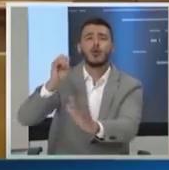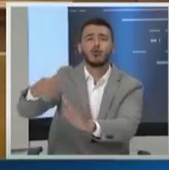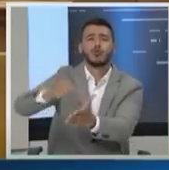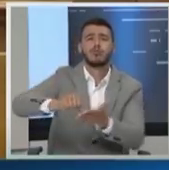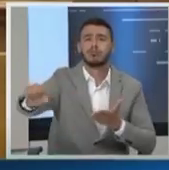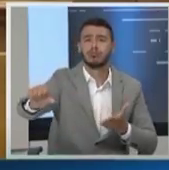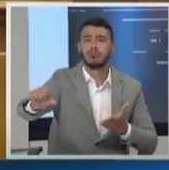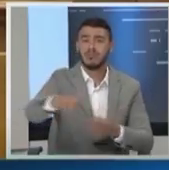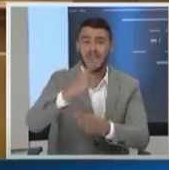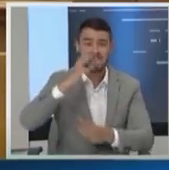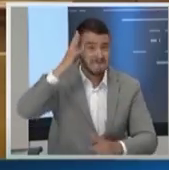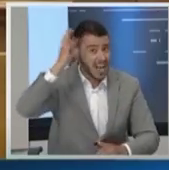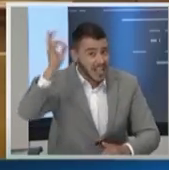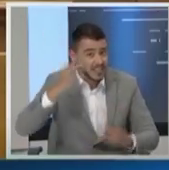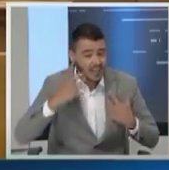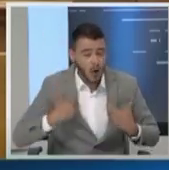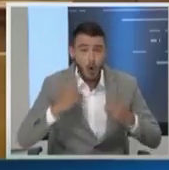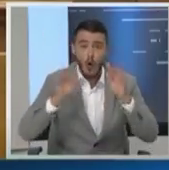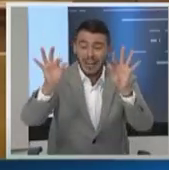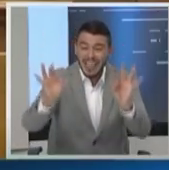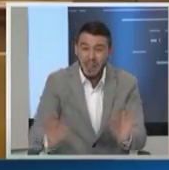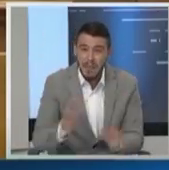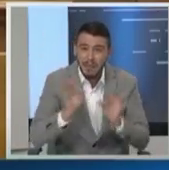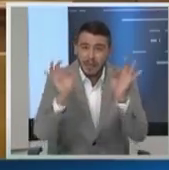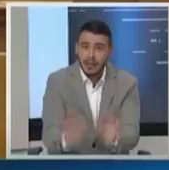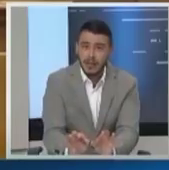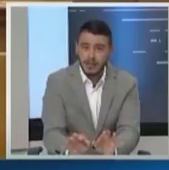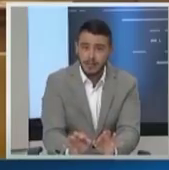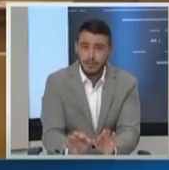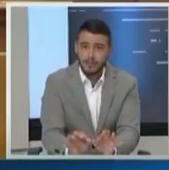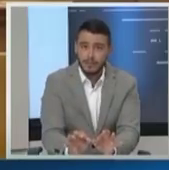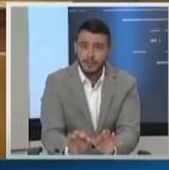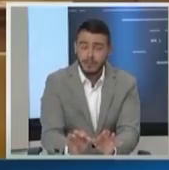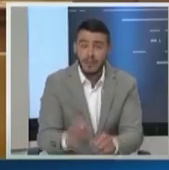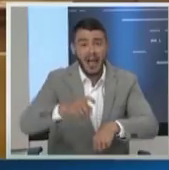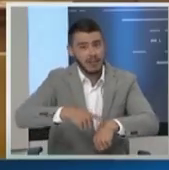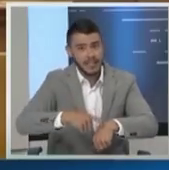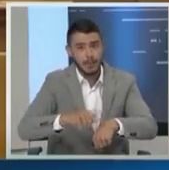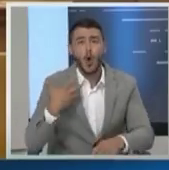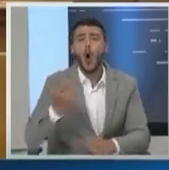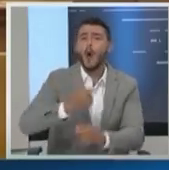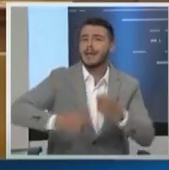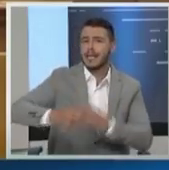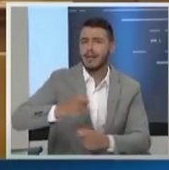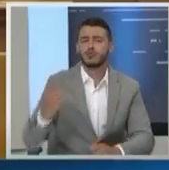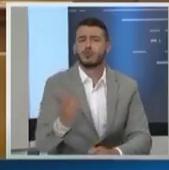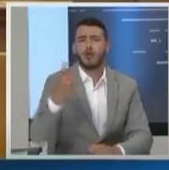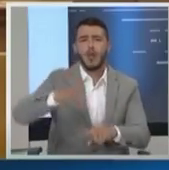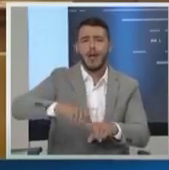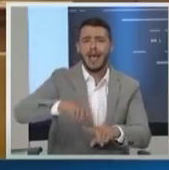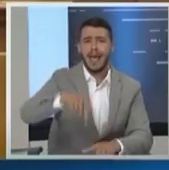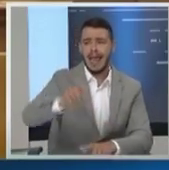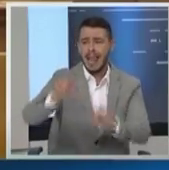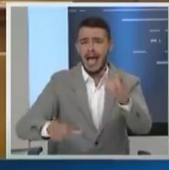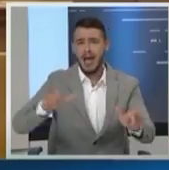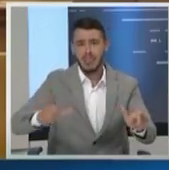κάνει τέτοια προκλητική ρύθμιση αποπληρωμής όταν ο μέσος Έλληνας επιχειρηματίας σήμερα απειλείται